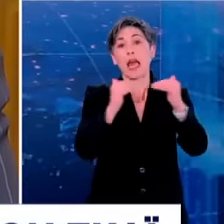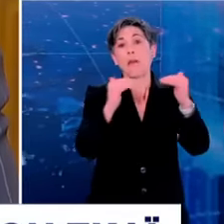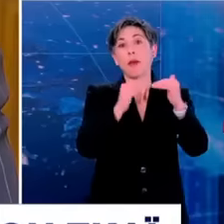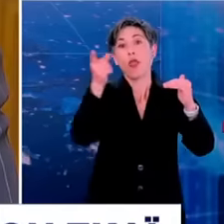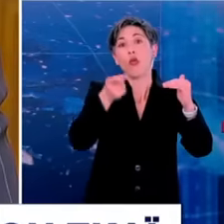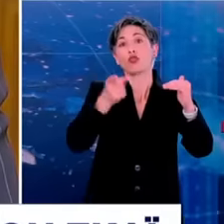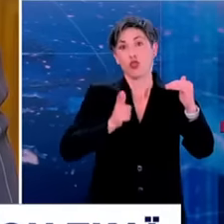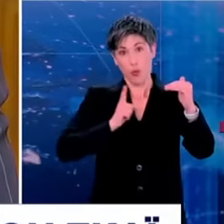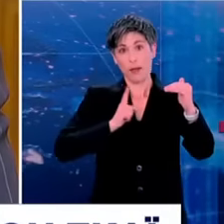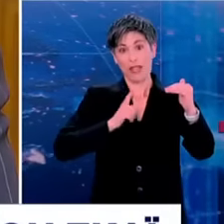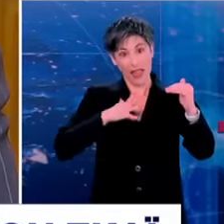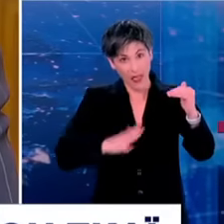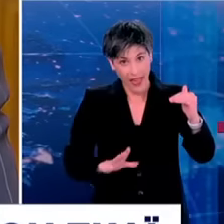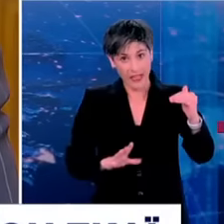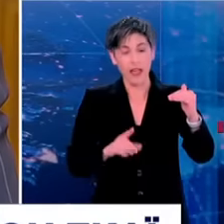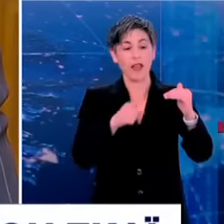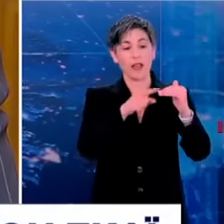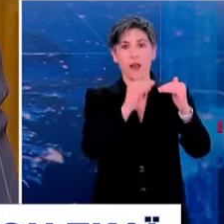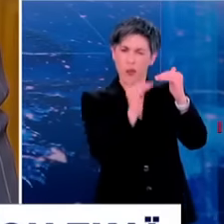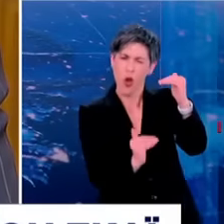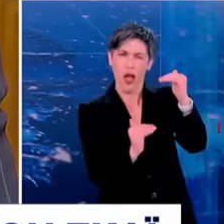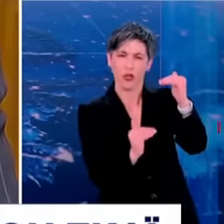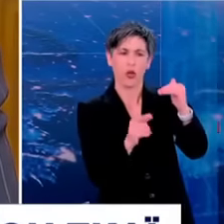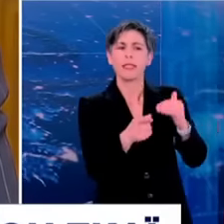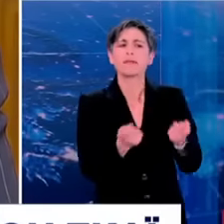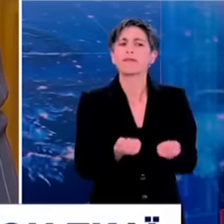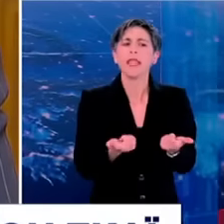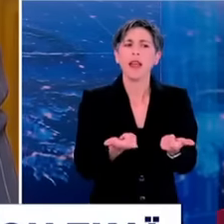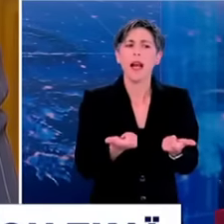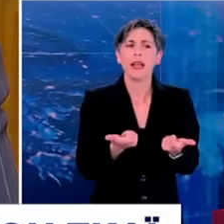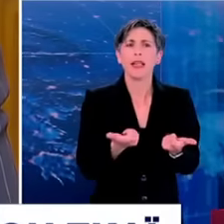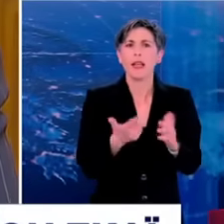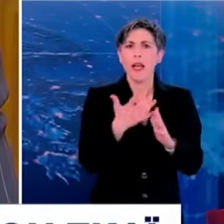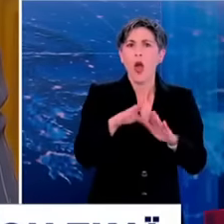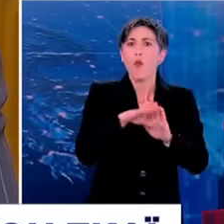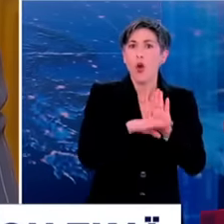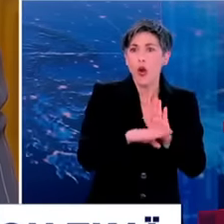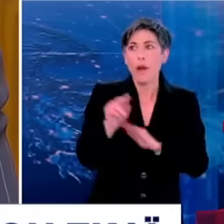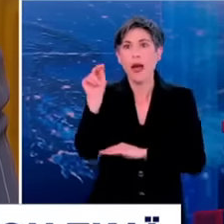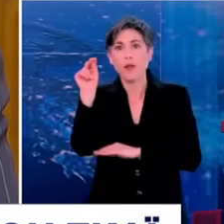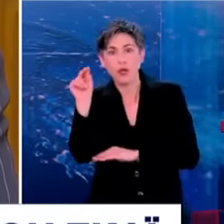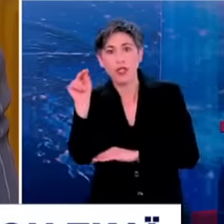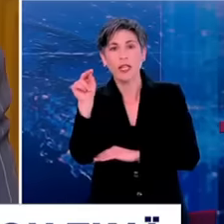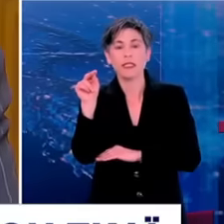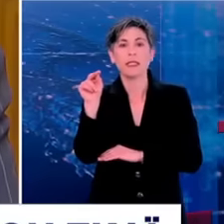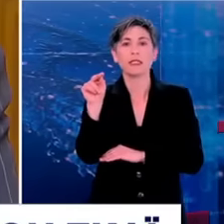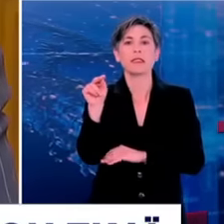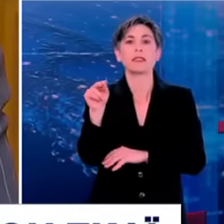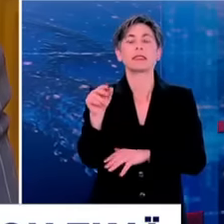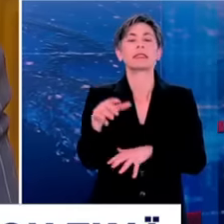τα κάνετε? Όλα αυτά που έχετε υποσχεθεί στους πολίτες δεν θα τα υπηρετήσετε? Θα έχουμε μια κυβέρνηση